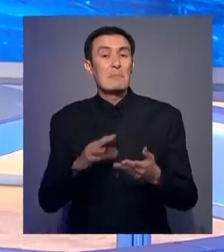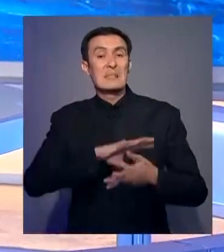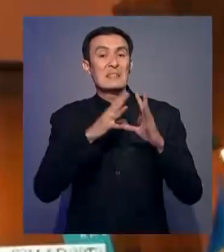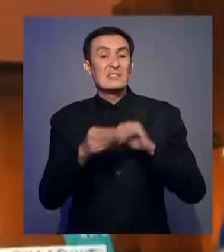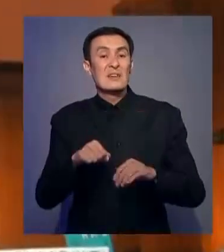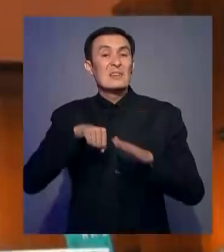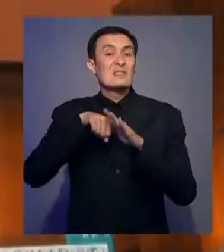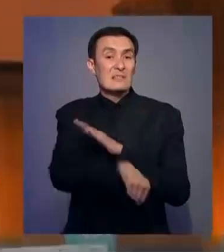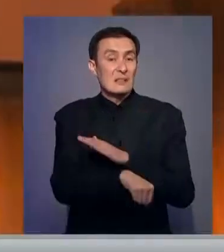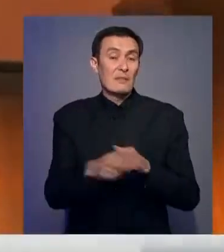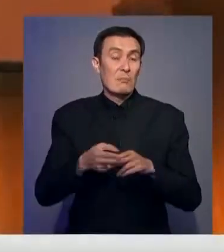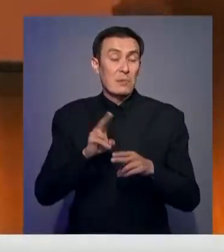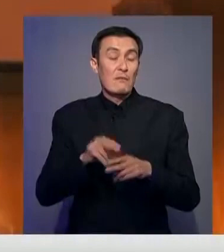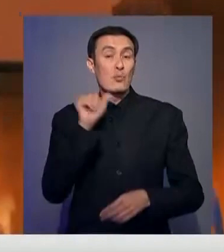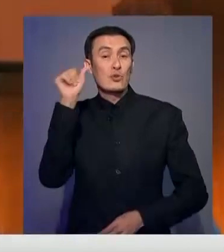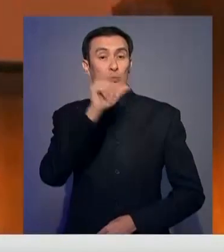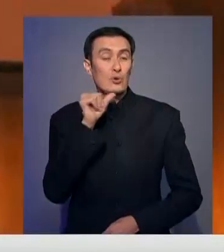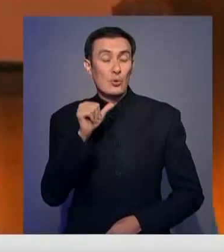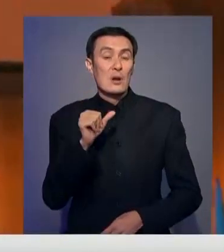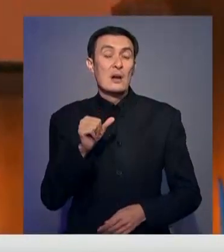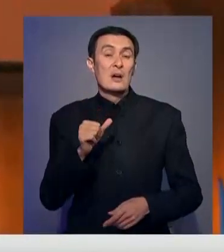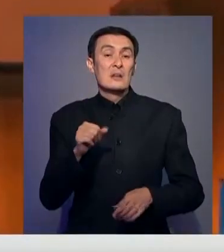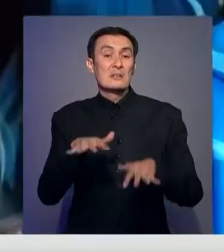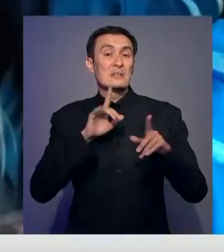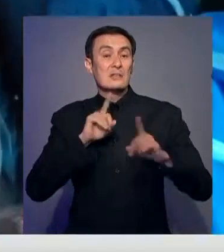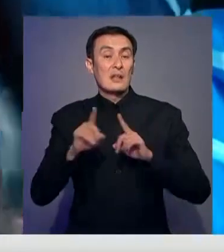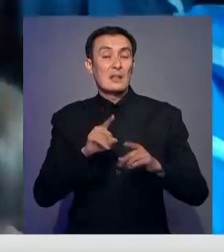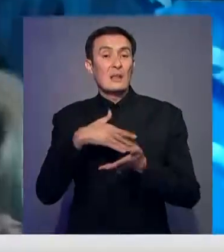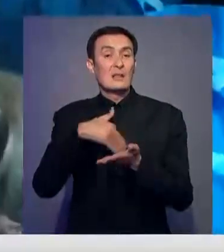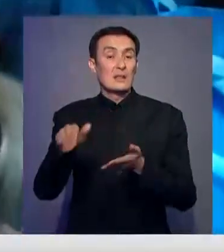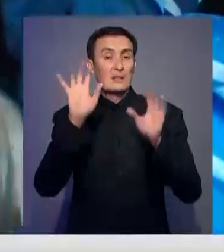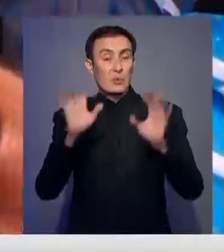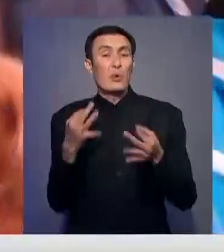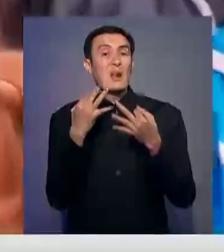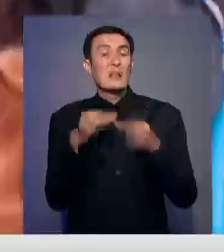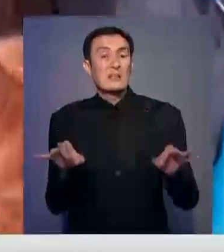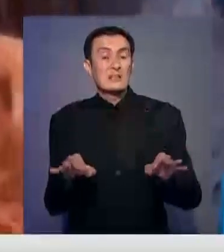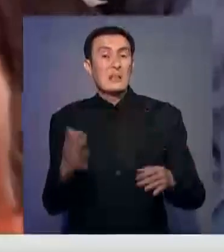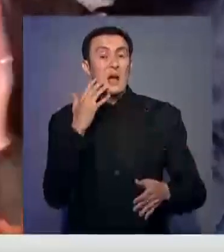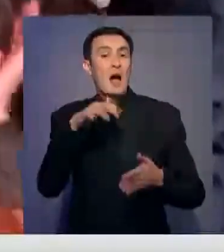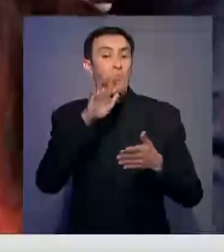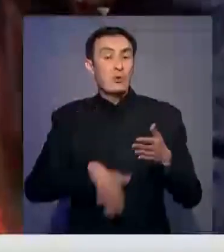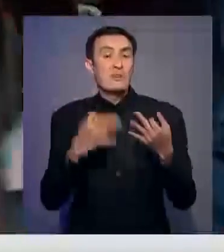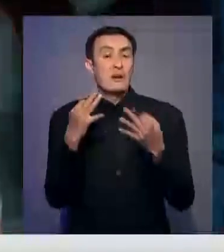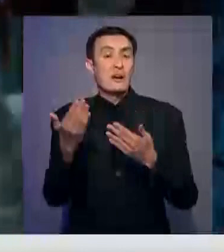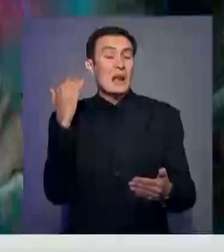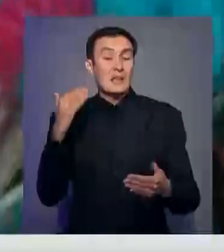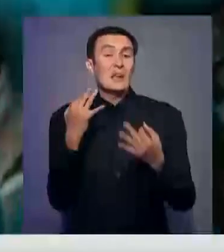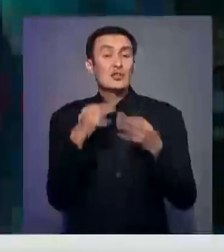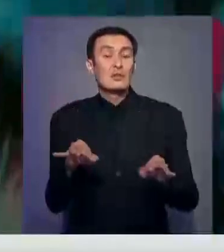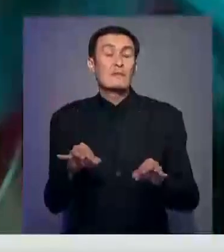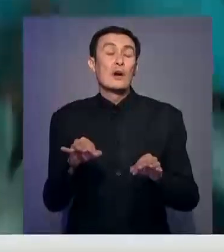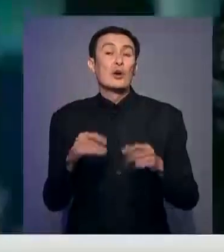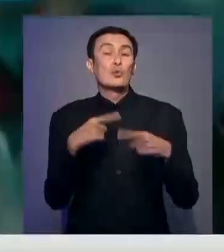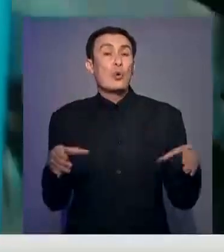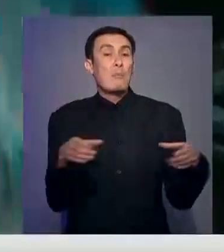последствий изнасилования. В прошлом году Сенат страны отклонил законопроект о легализации абортов, ранее одобренный Нижней палатой